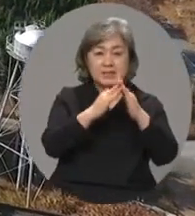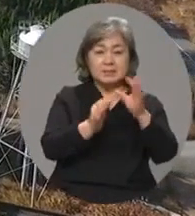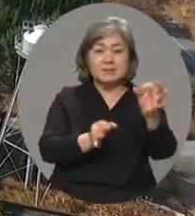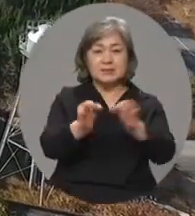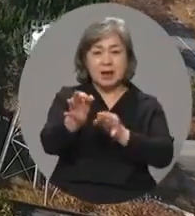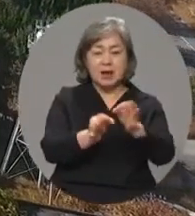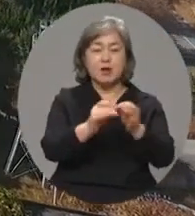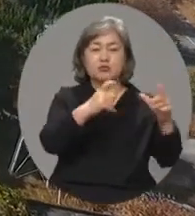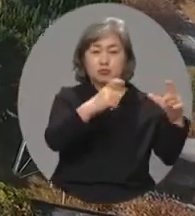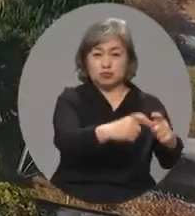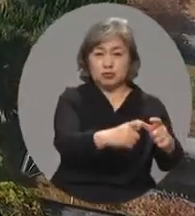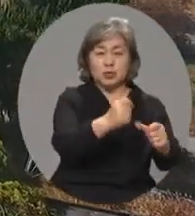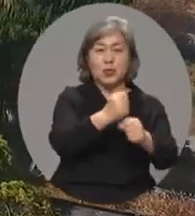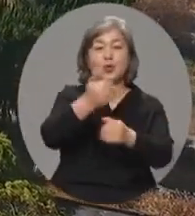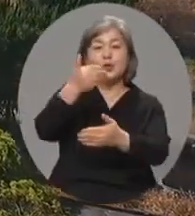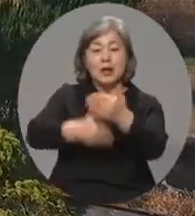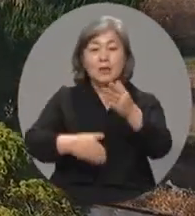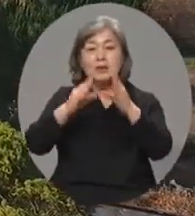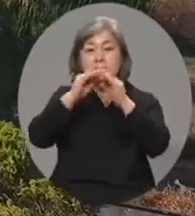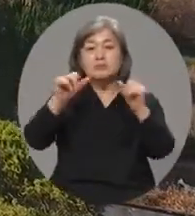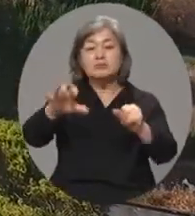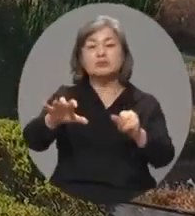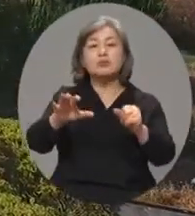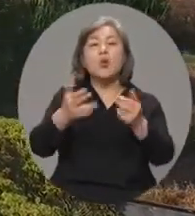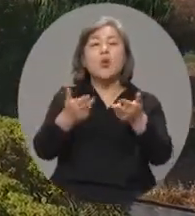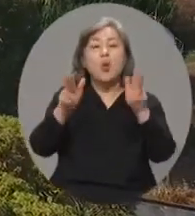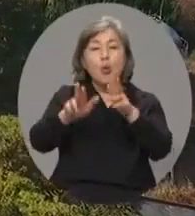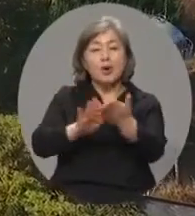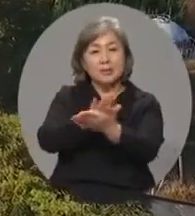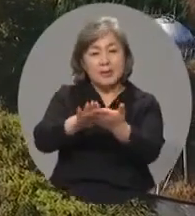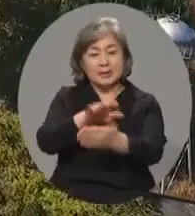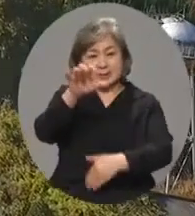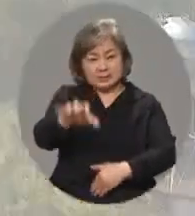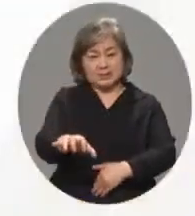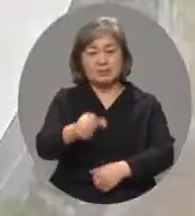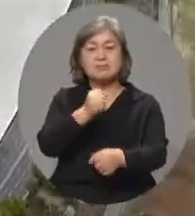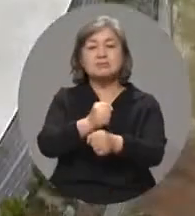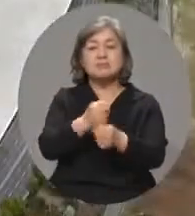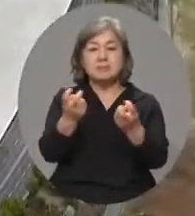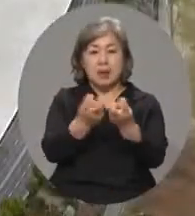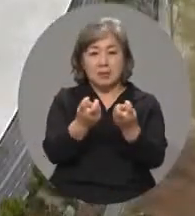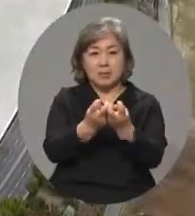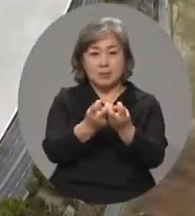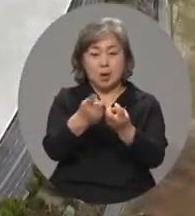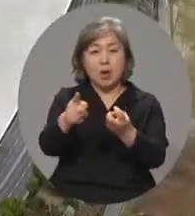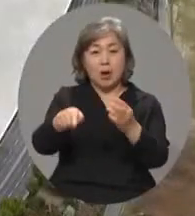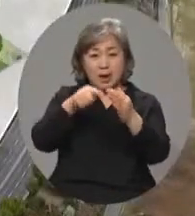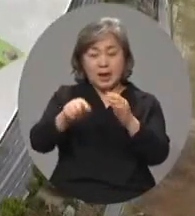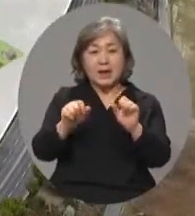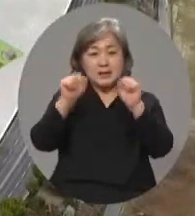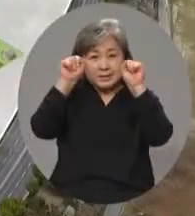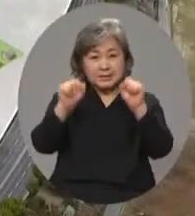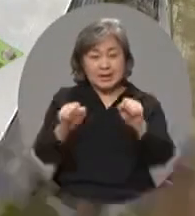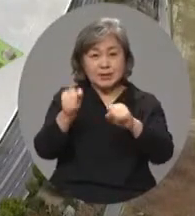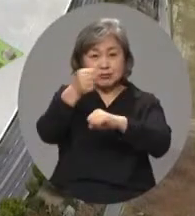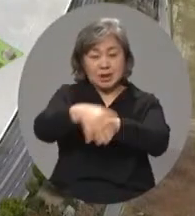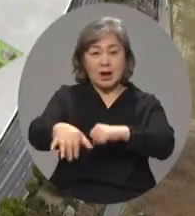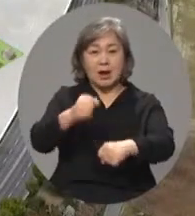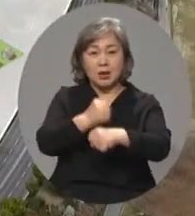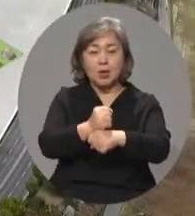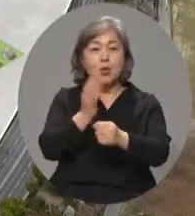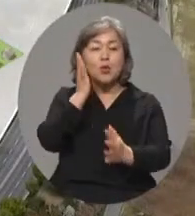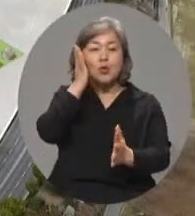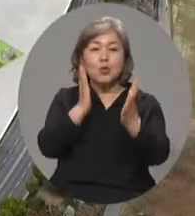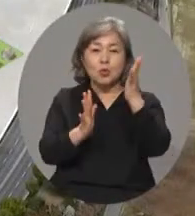기능은 최소화하고 나머지 부지는 공원으로 만들자는 방안입니다 공원안에 체육시설을 조성하고 녹지